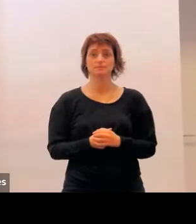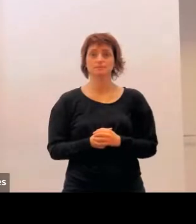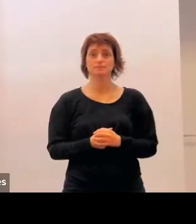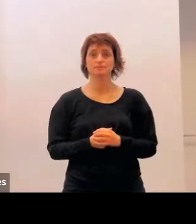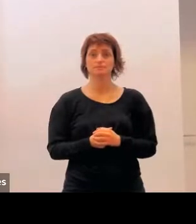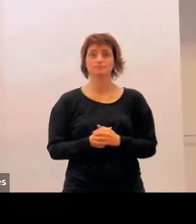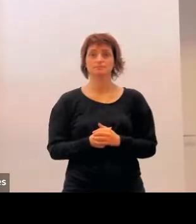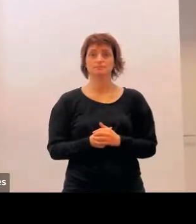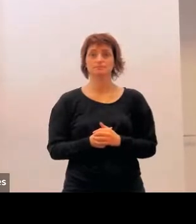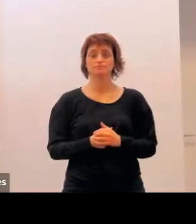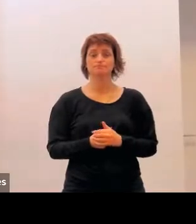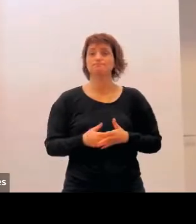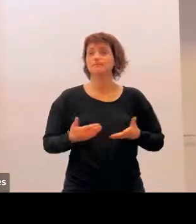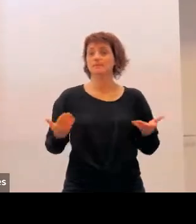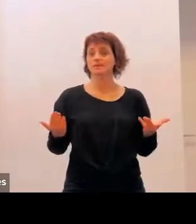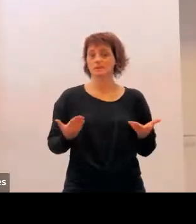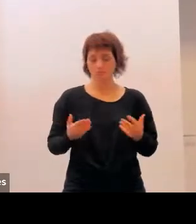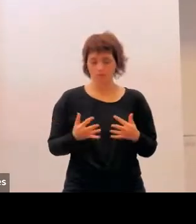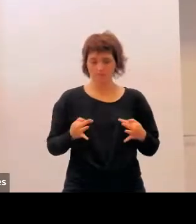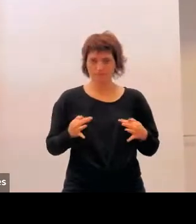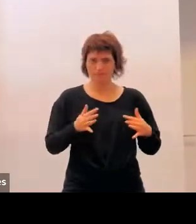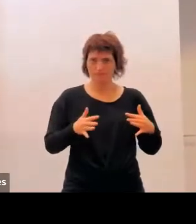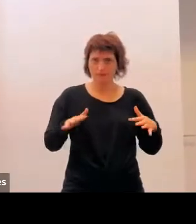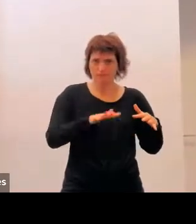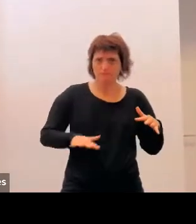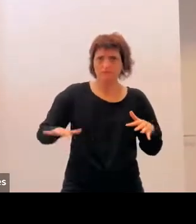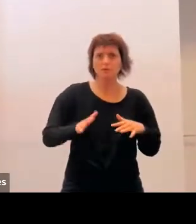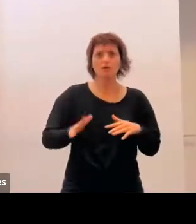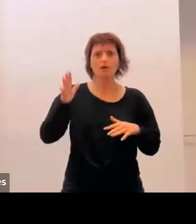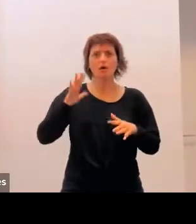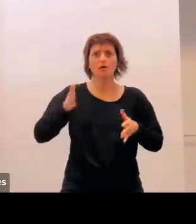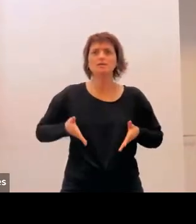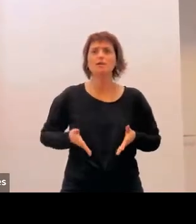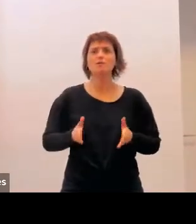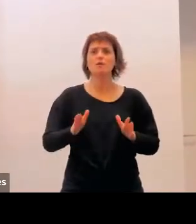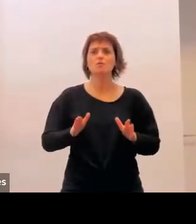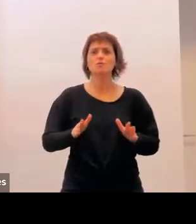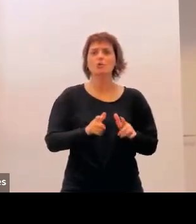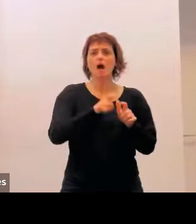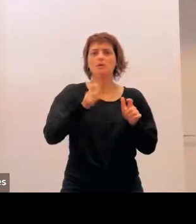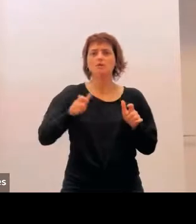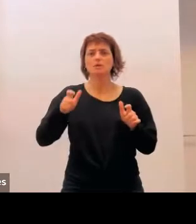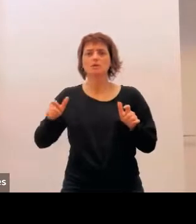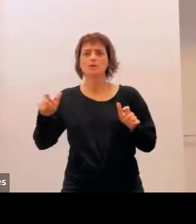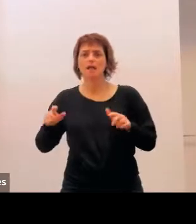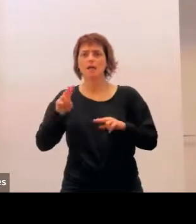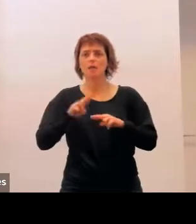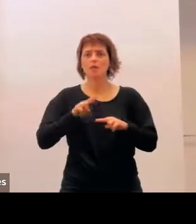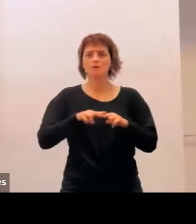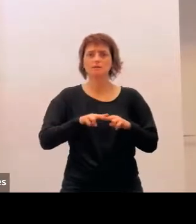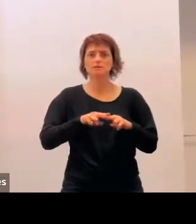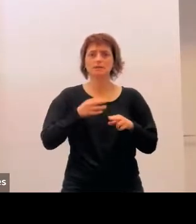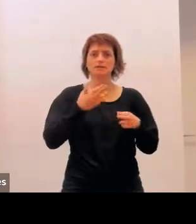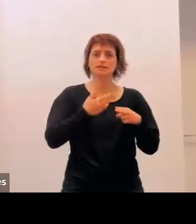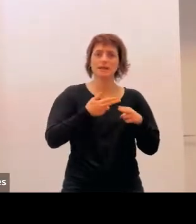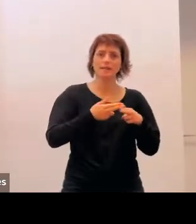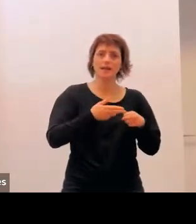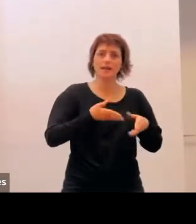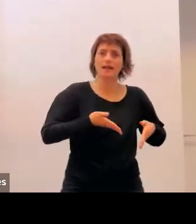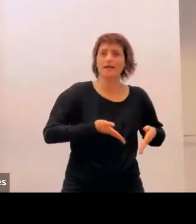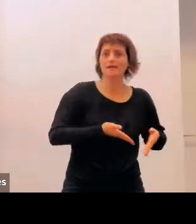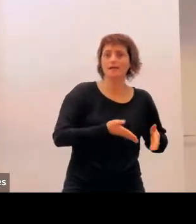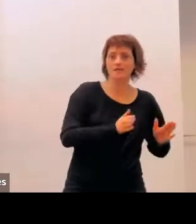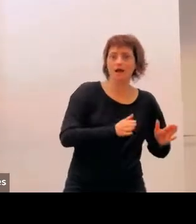Il s'agit du secteur de l'ancien faubourg industriel de Nancy entre Meurthe et Canal, identifié